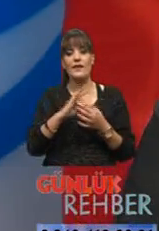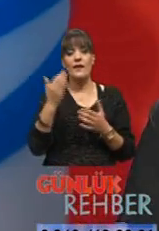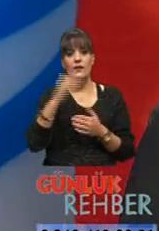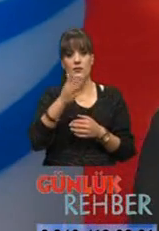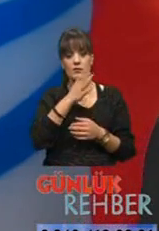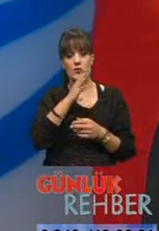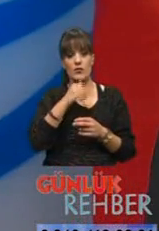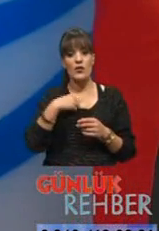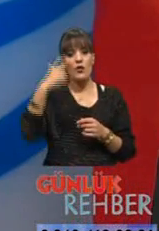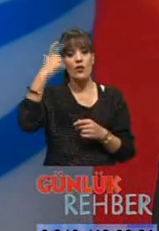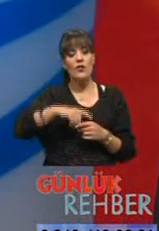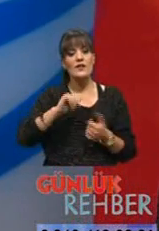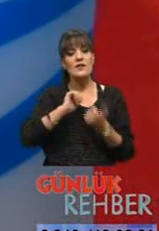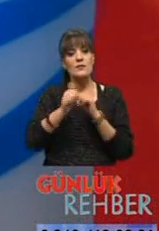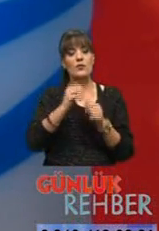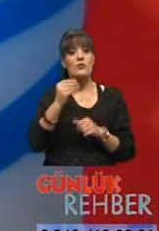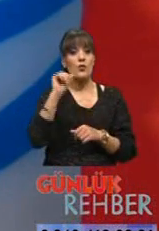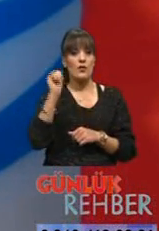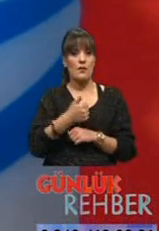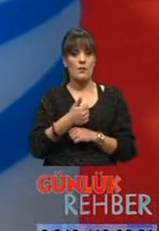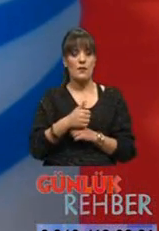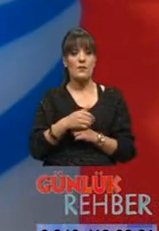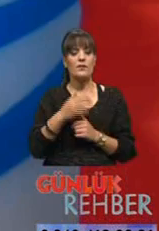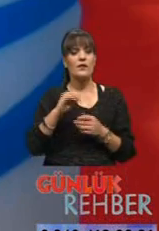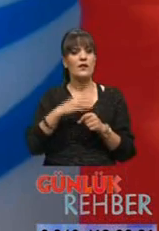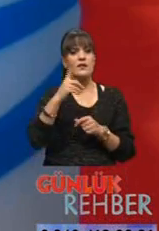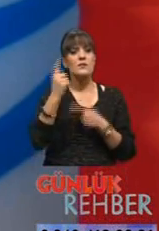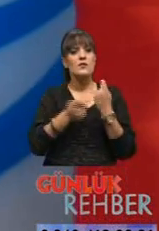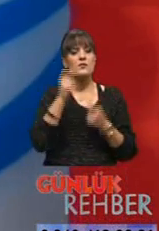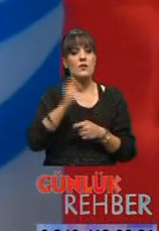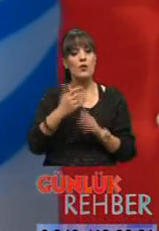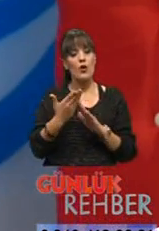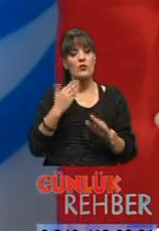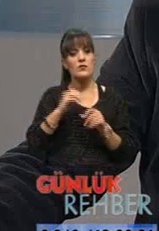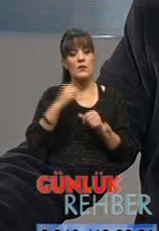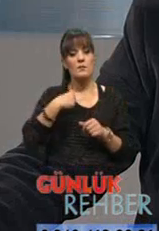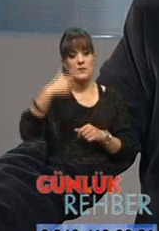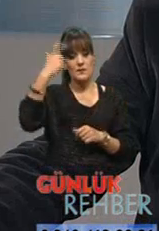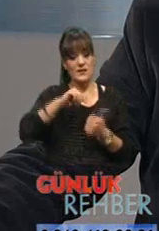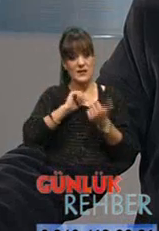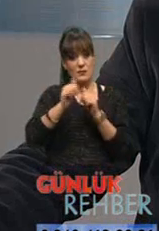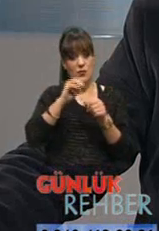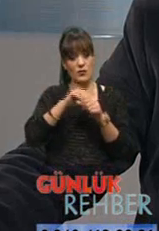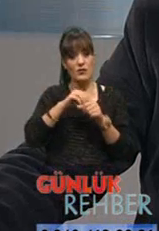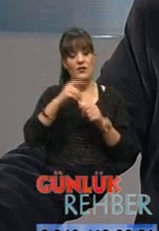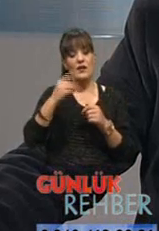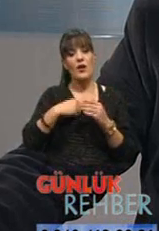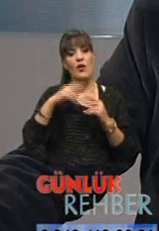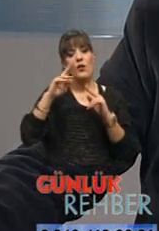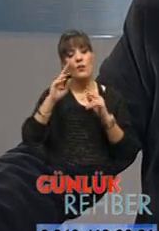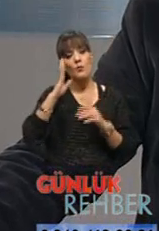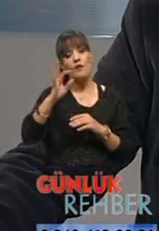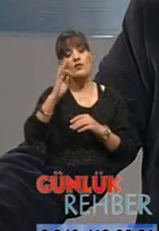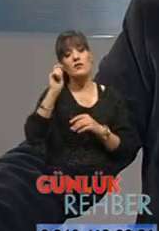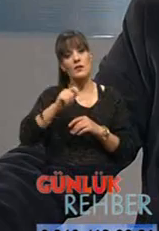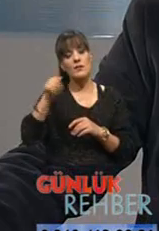getireceğim biliyor musunuz? Kondisyon. Kondisyon çok önemli. Tabii. Nasıl bir çalışma yapılıyor şimdi öncesinde? Şimdi biz performans amaçlı bu işi yapan üst düzey